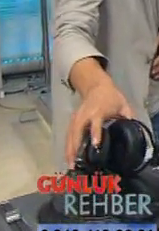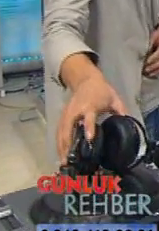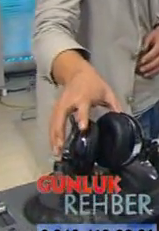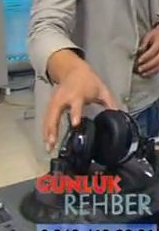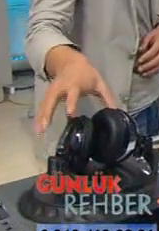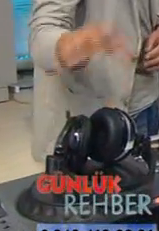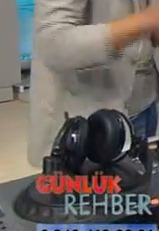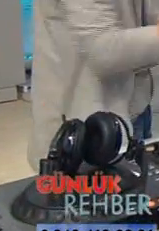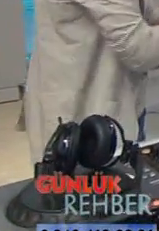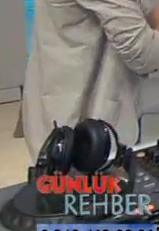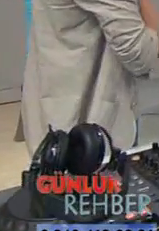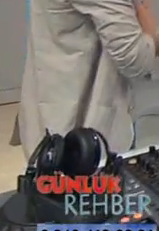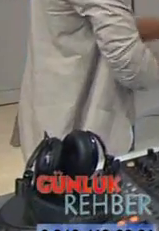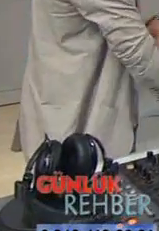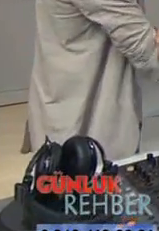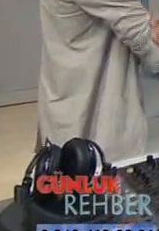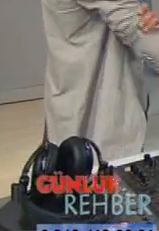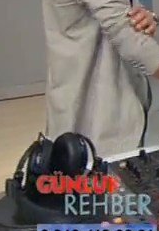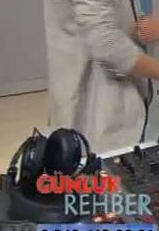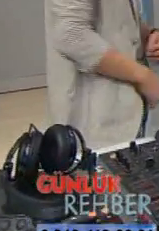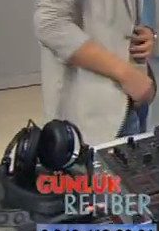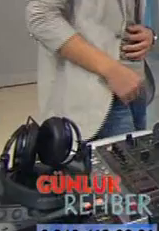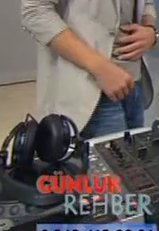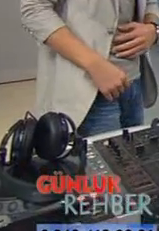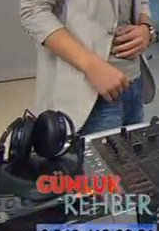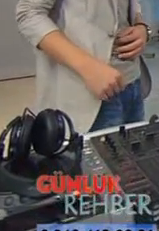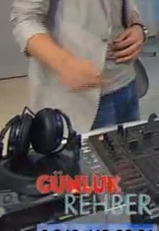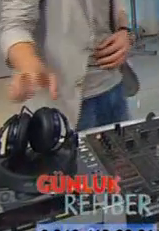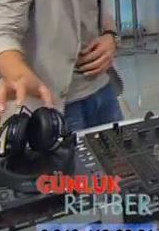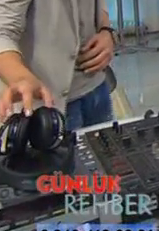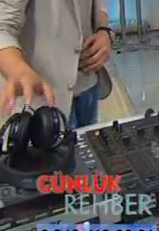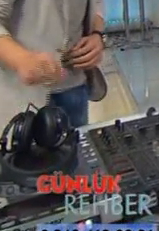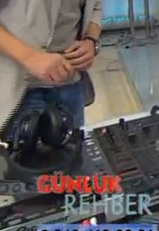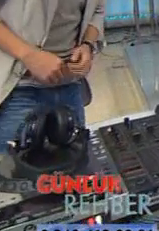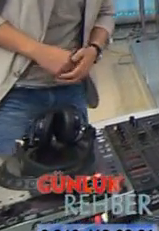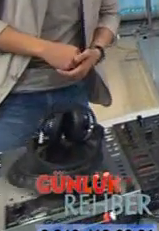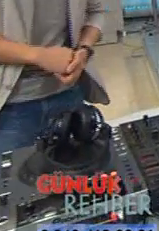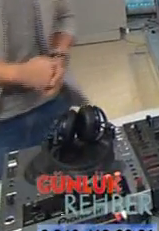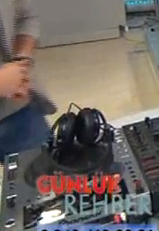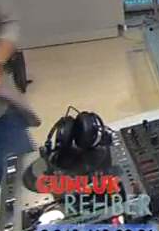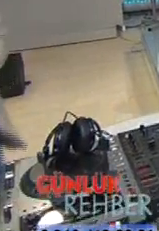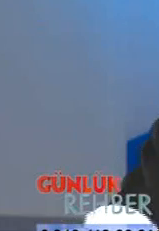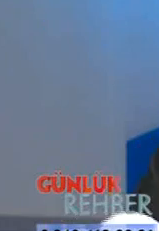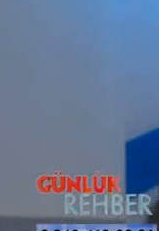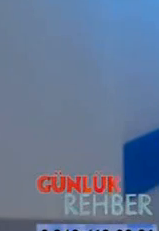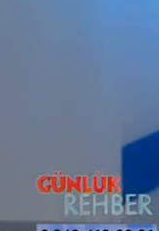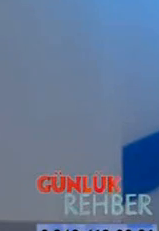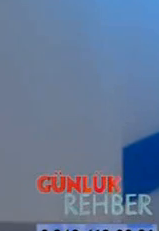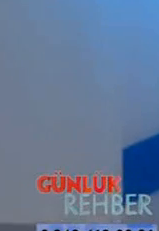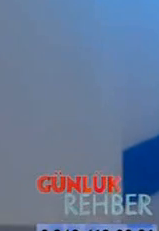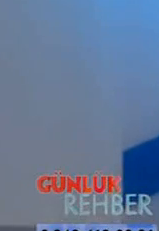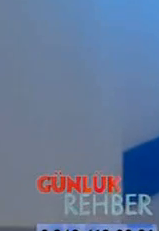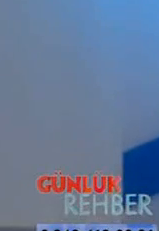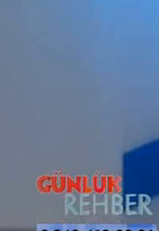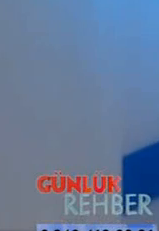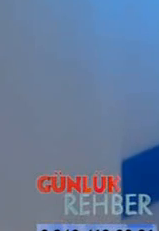gel diyeceğim ama yer yok hayatım. Sen çalmaya devam et içeride. Teşekkür ediyoruz. Çok güzel performans. Ben teşekkür ederim. Eline sağlık.